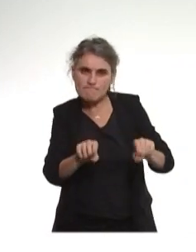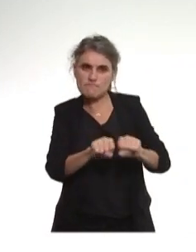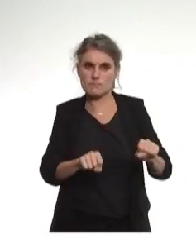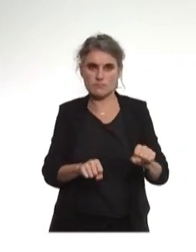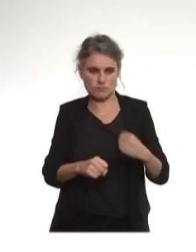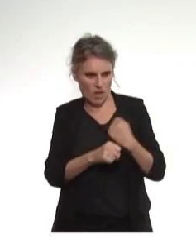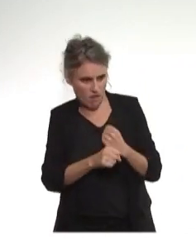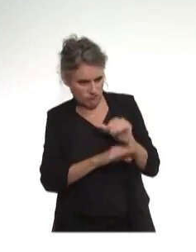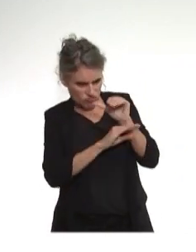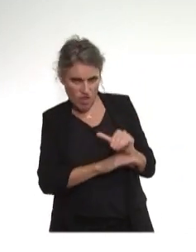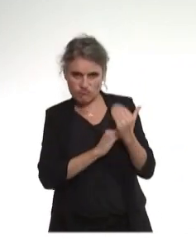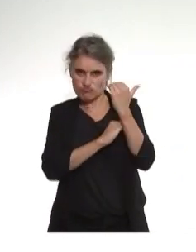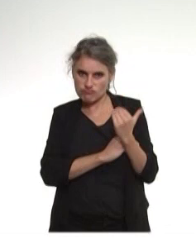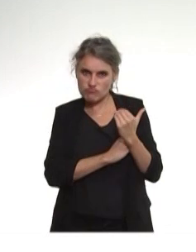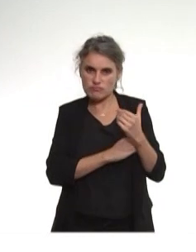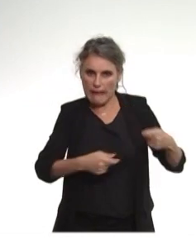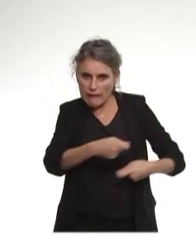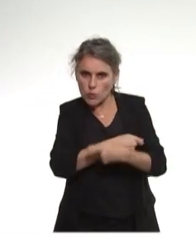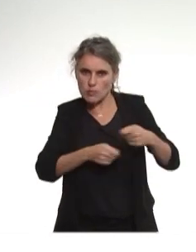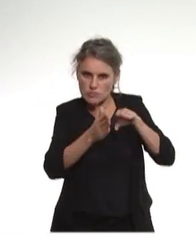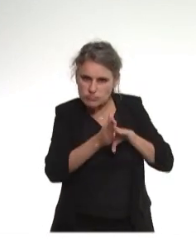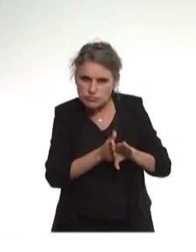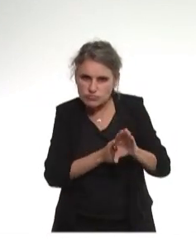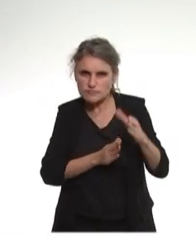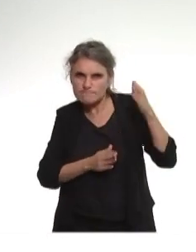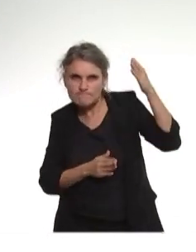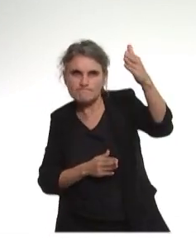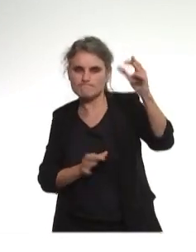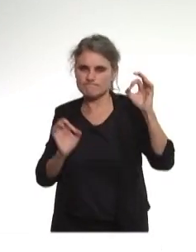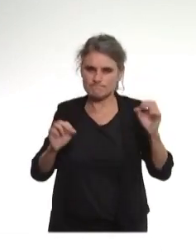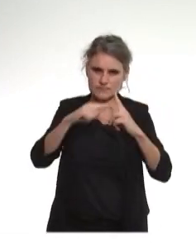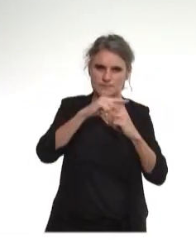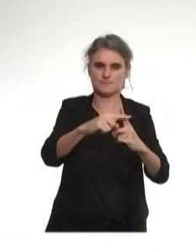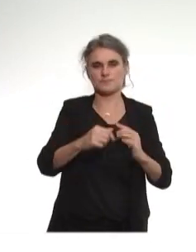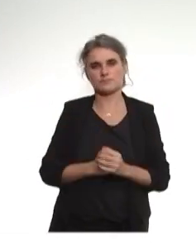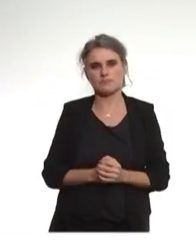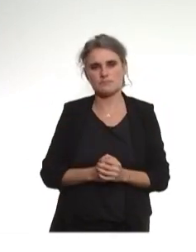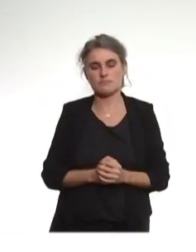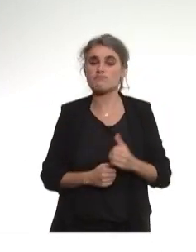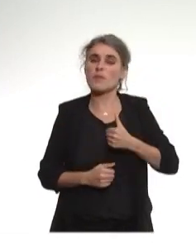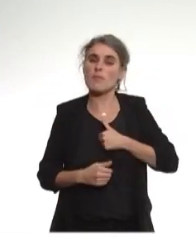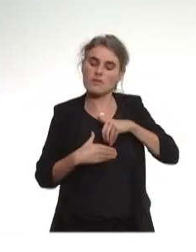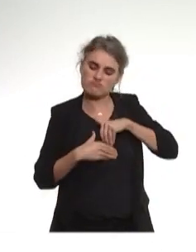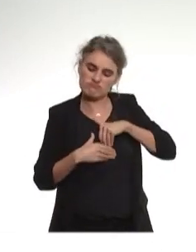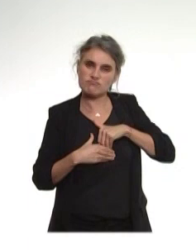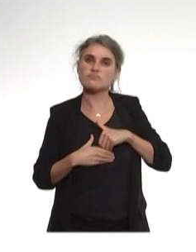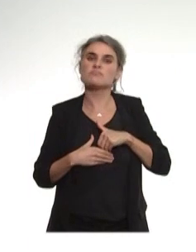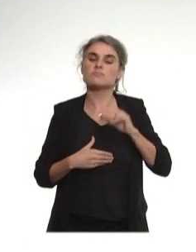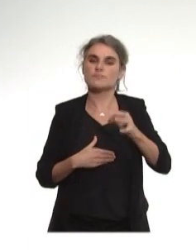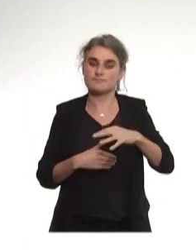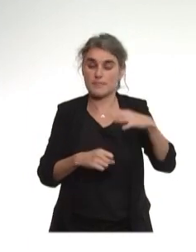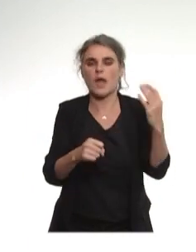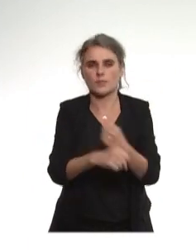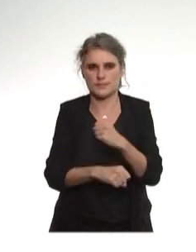nos emplois préparer l'économie française de demain je vais vous dire ma conviction profonde nous y arriverons